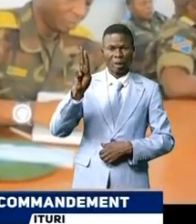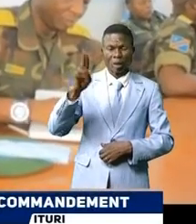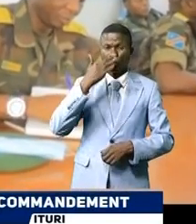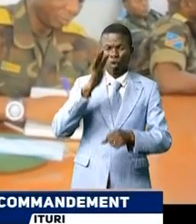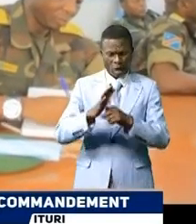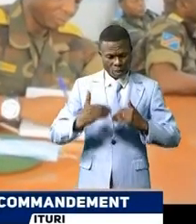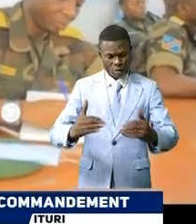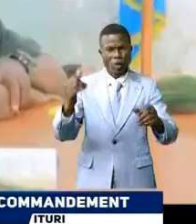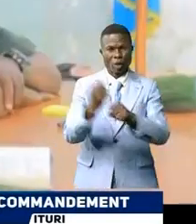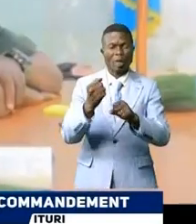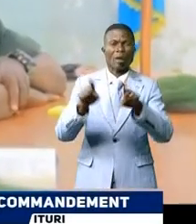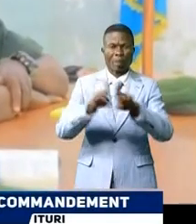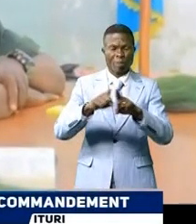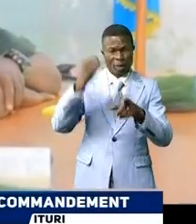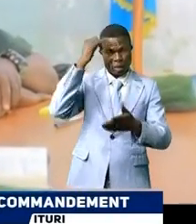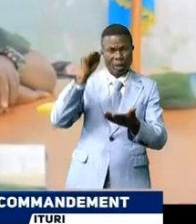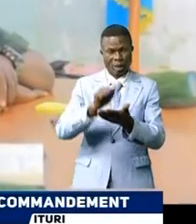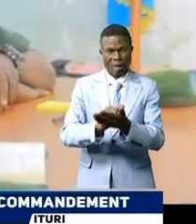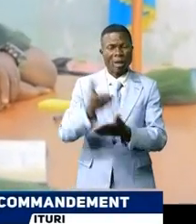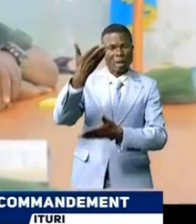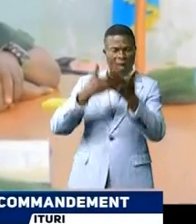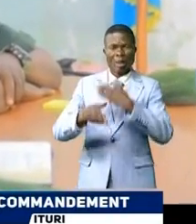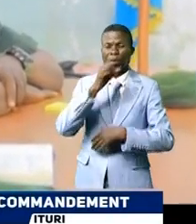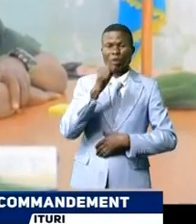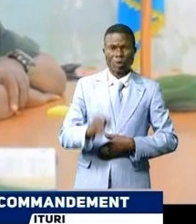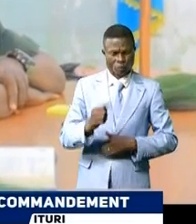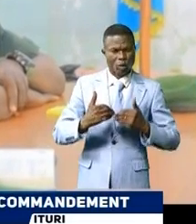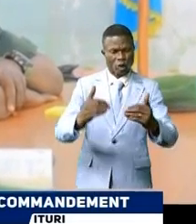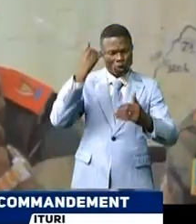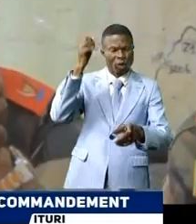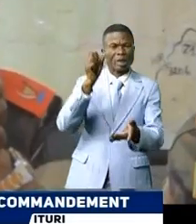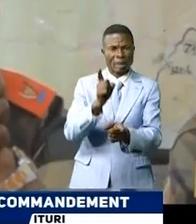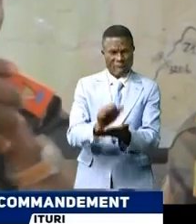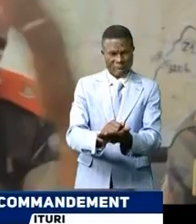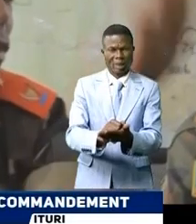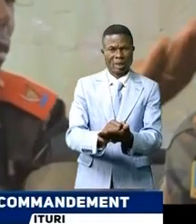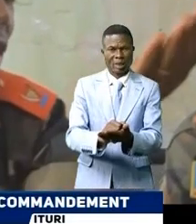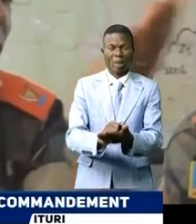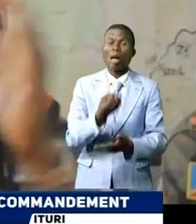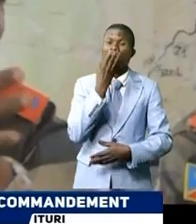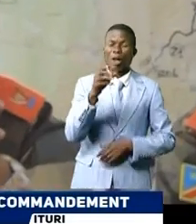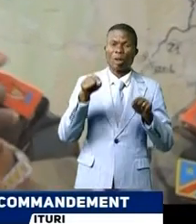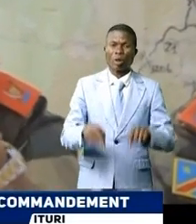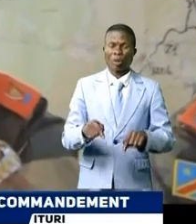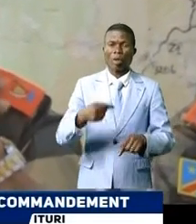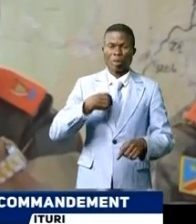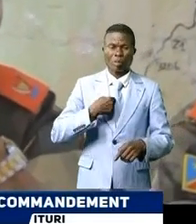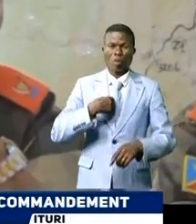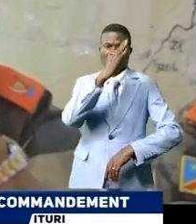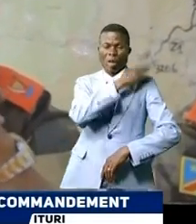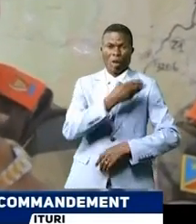de continuer sur la même lancée, qui ne sont pas nécessaires. On va continuer dans la même chemin. Si aujourd'hui je suis élevé au